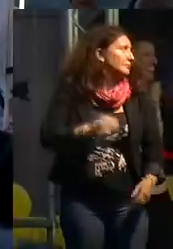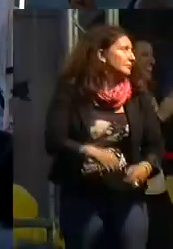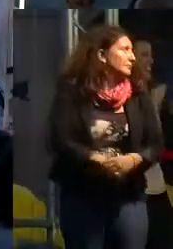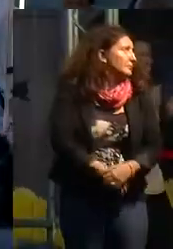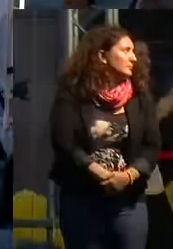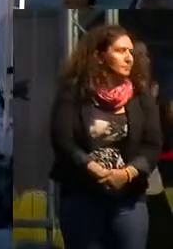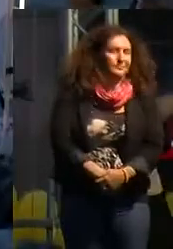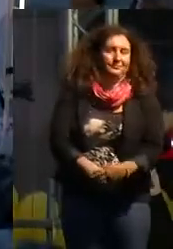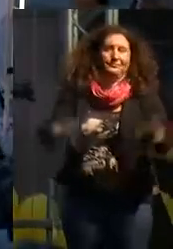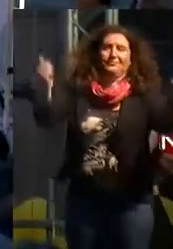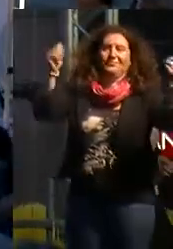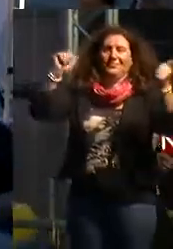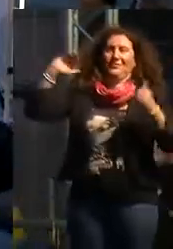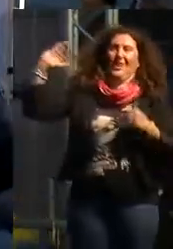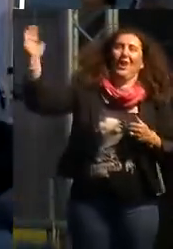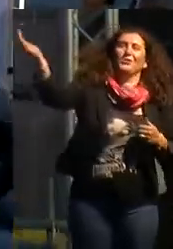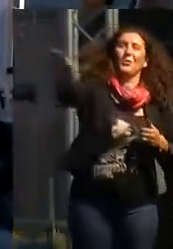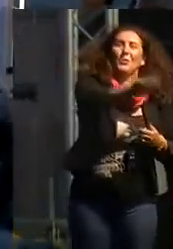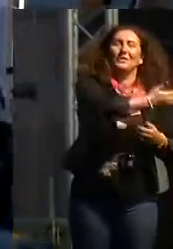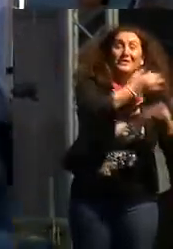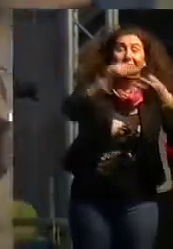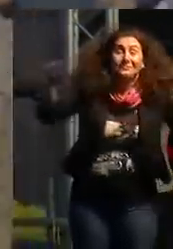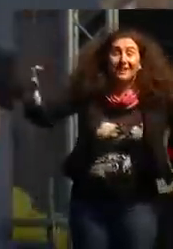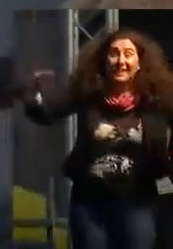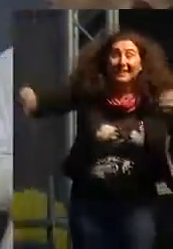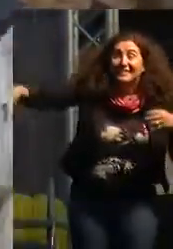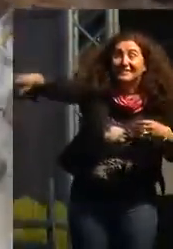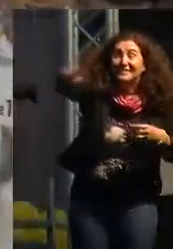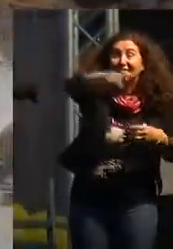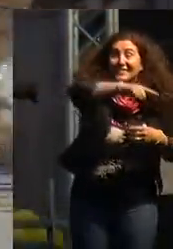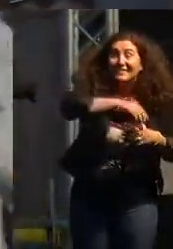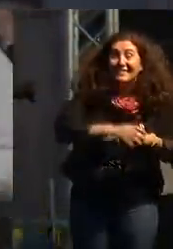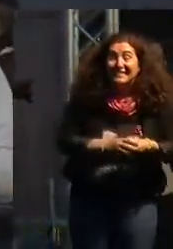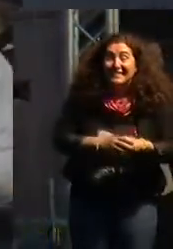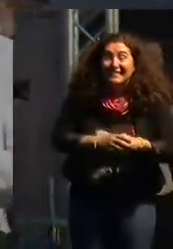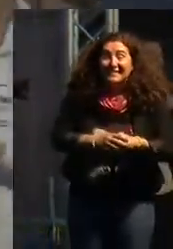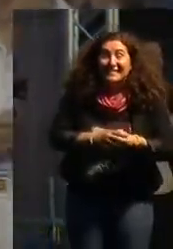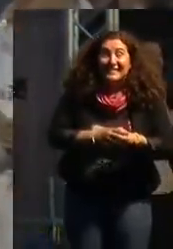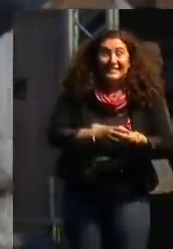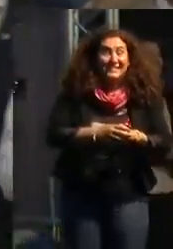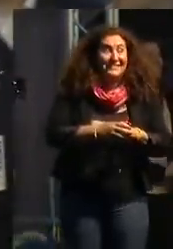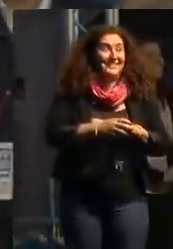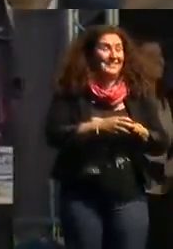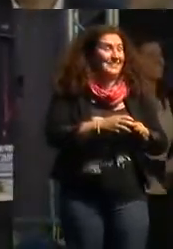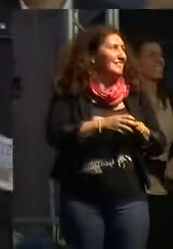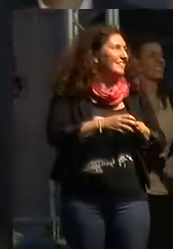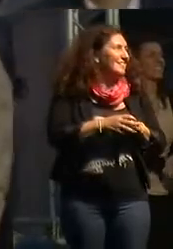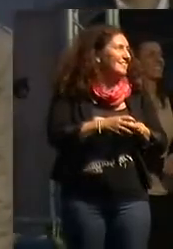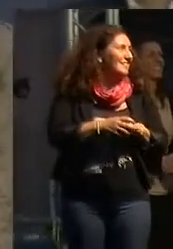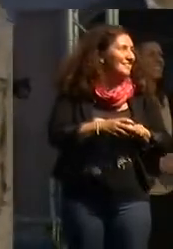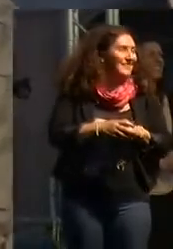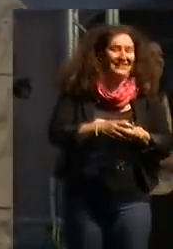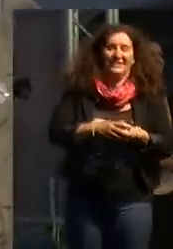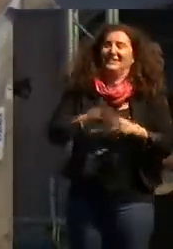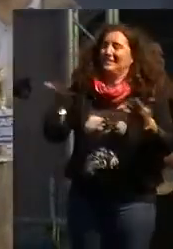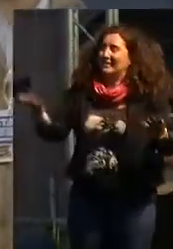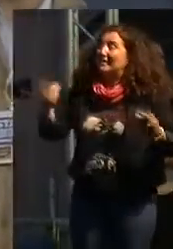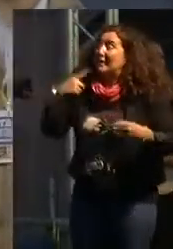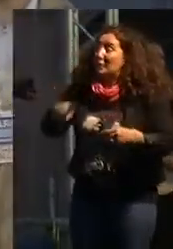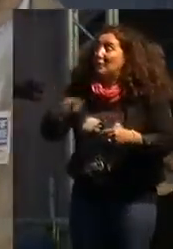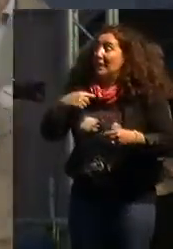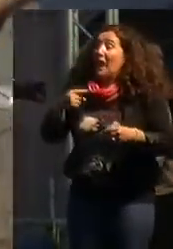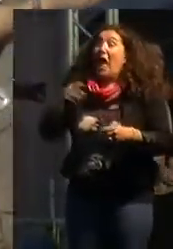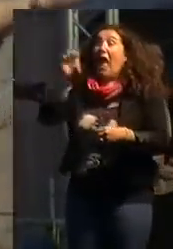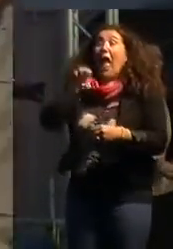Ciao a tutti, ciao, come state? Sono Mario Di Stefano, Commissione Affari Esteri e Comunitari, e la prima cosa che voglio dirvi